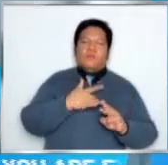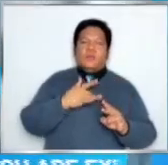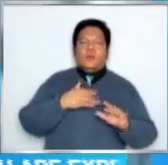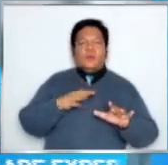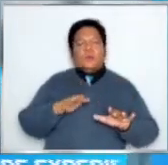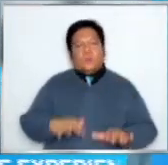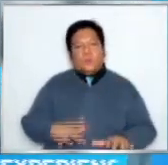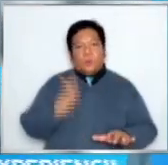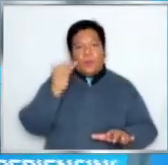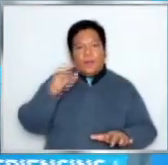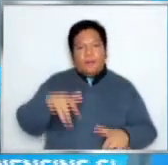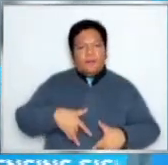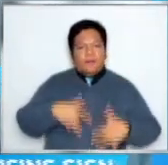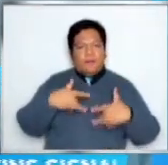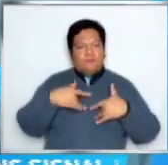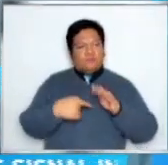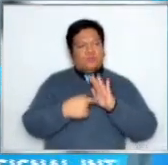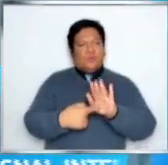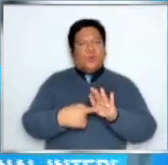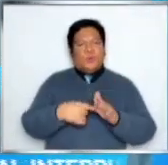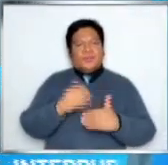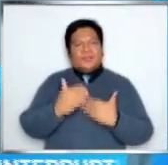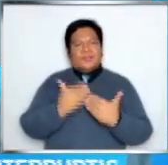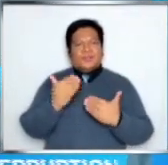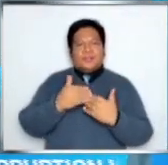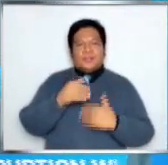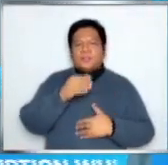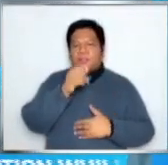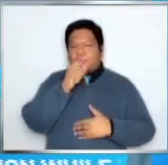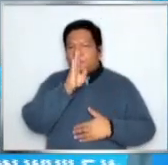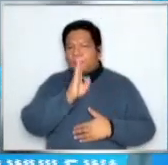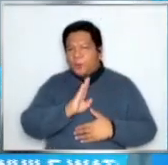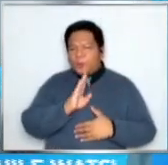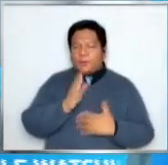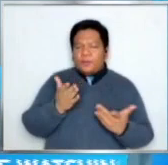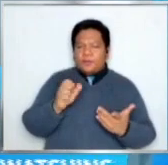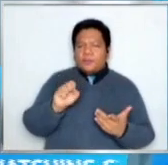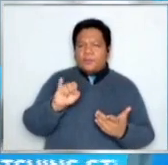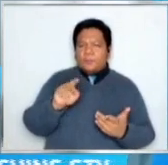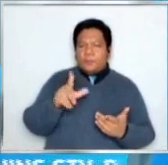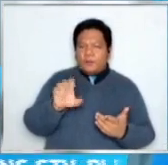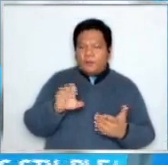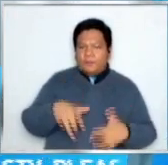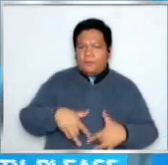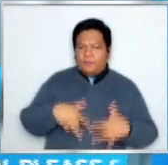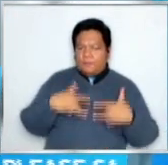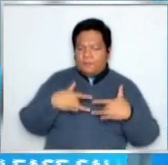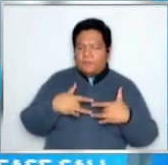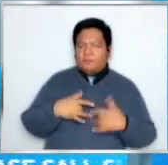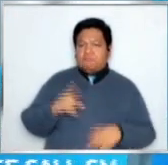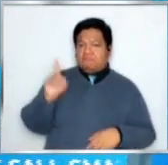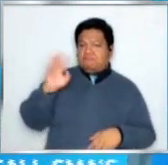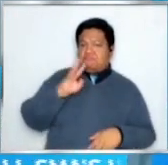Maraming mga nagko-comment, lalong-lalo sa mga taga ibang bansa, yung mga